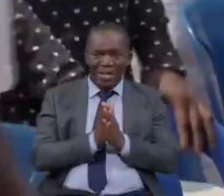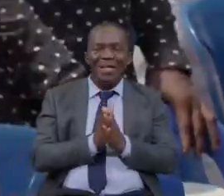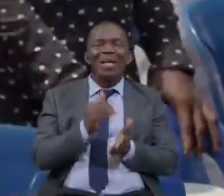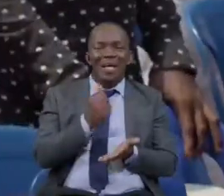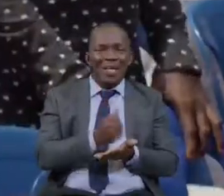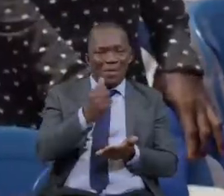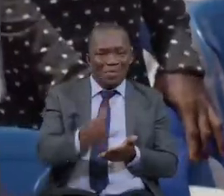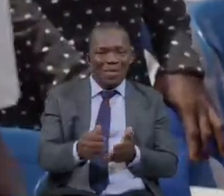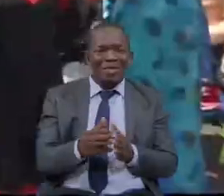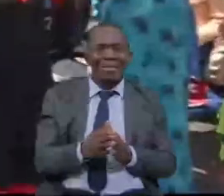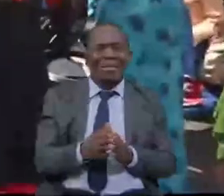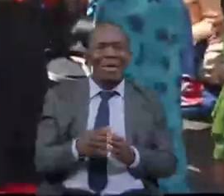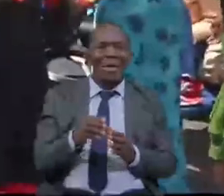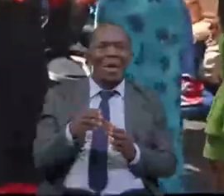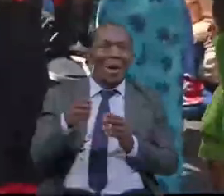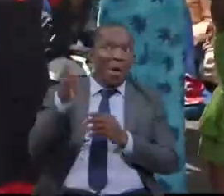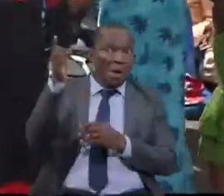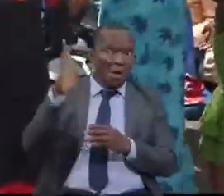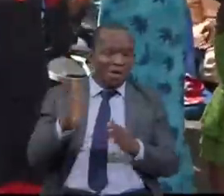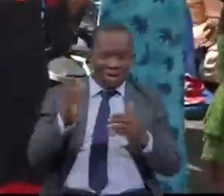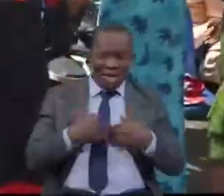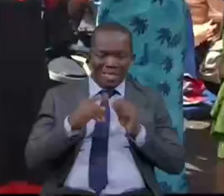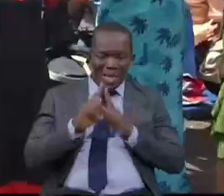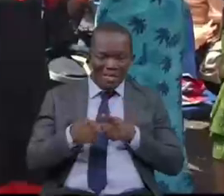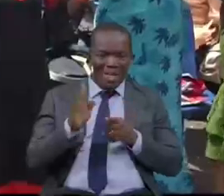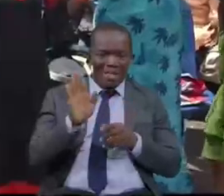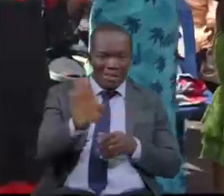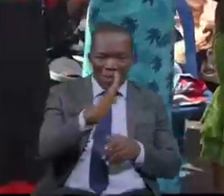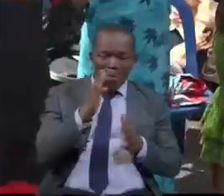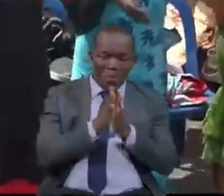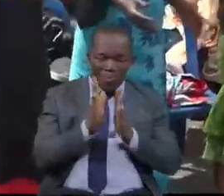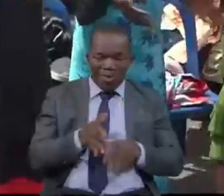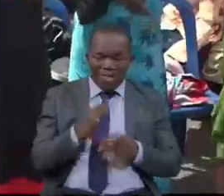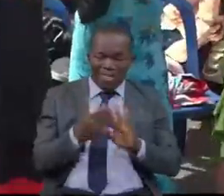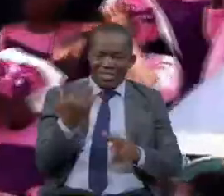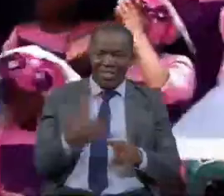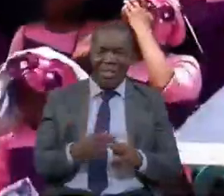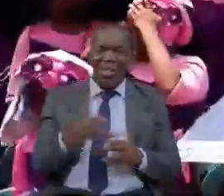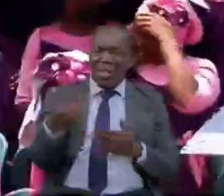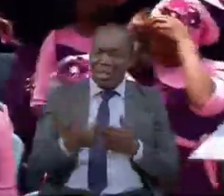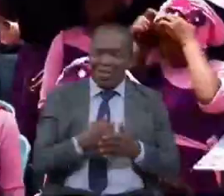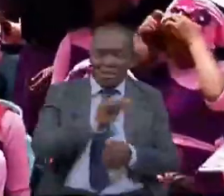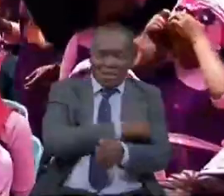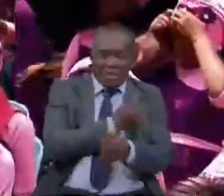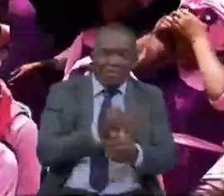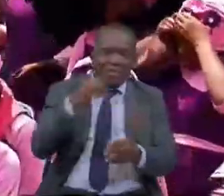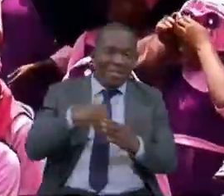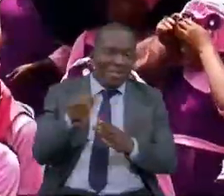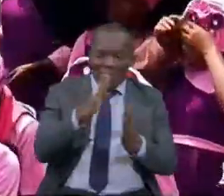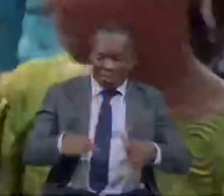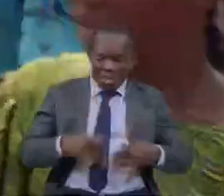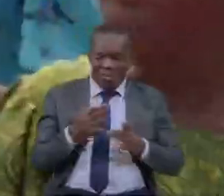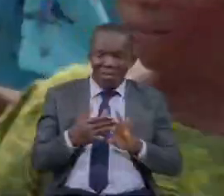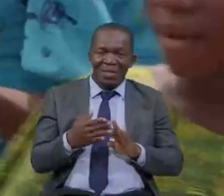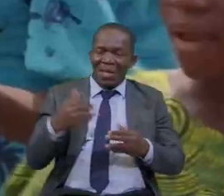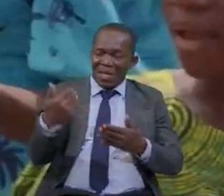Dieu a exaucé ta prière. Une nouvelle autorité dans ta vie. Une nouvelle puissance dans ta